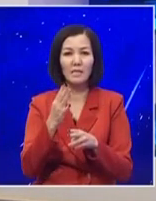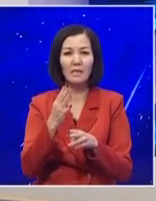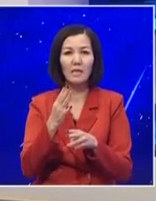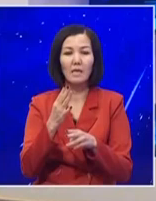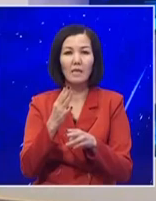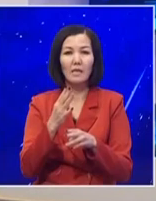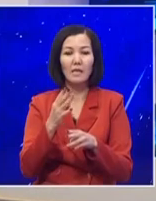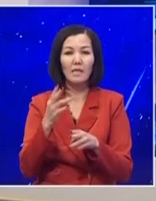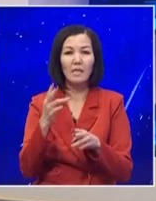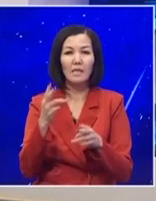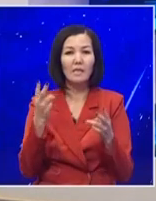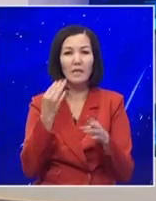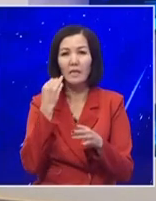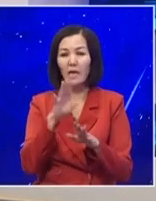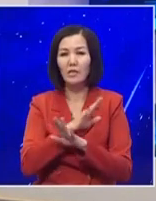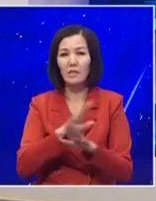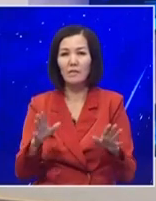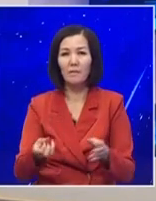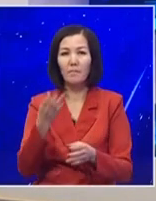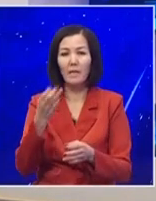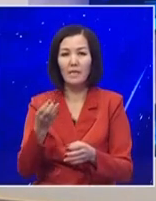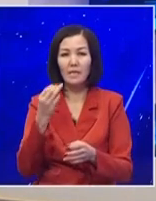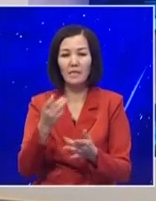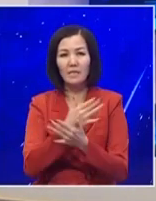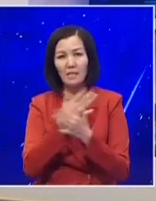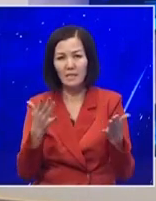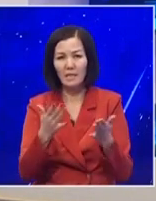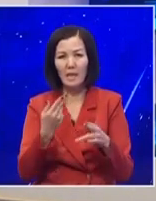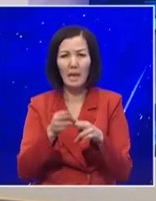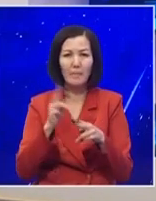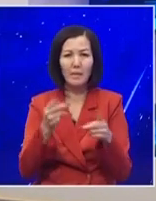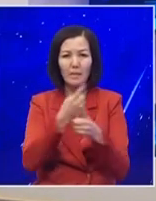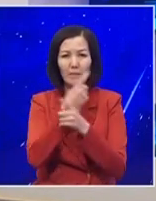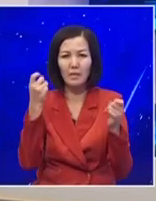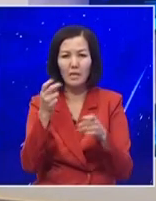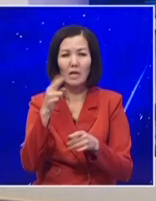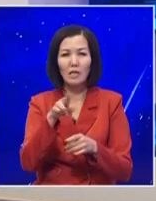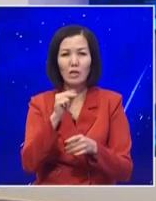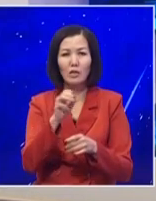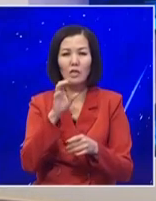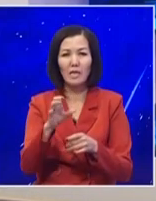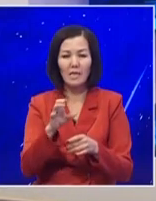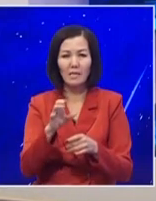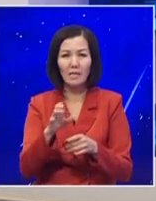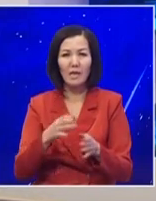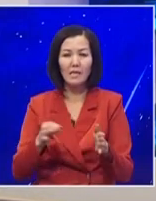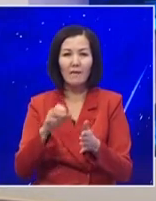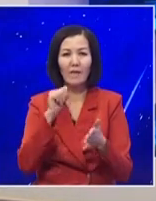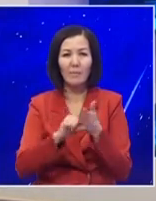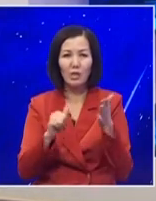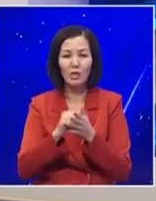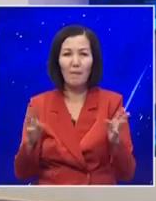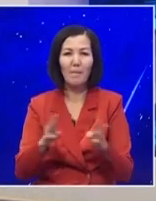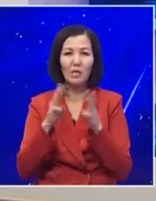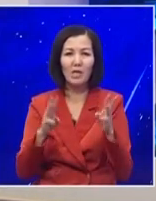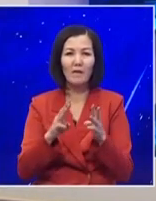них – последствия использования некачественных пиротехнических изделий. Об этом сообщают сотрудники ДЧС области. Основная